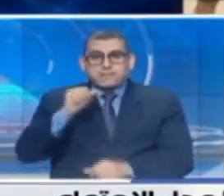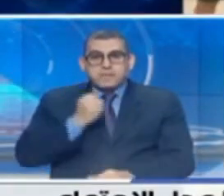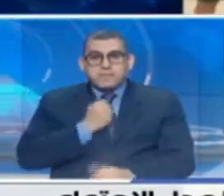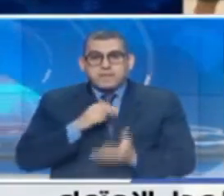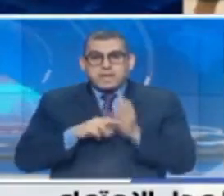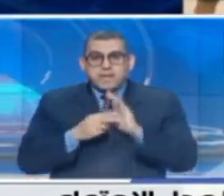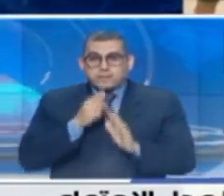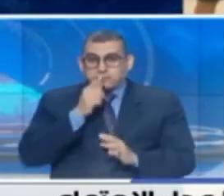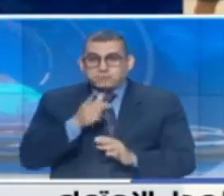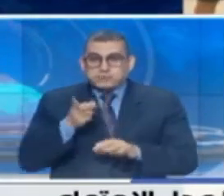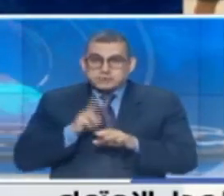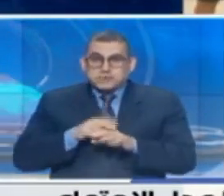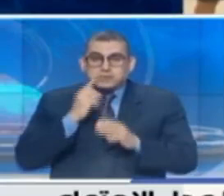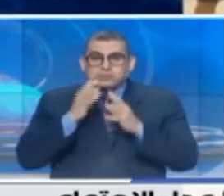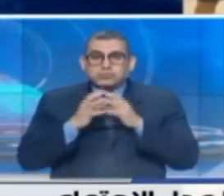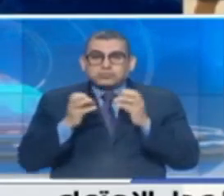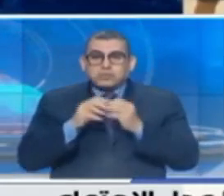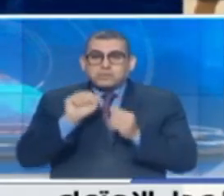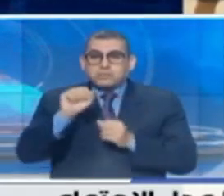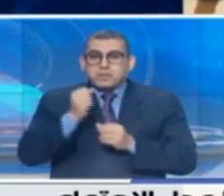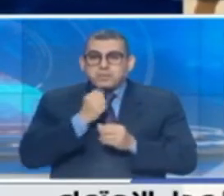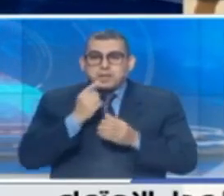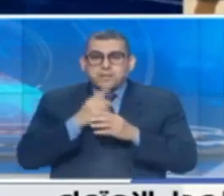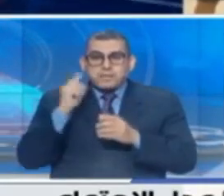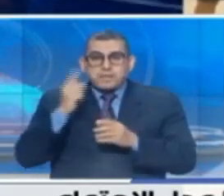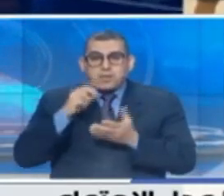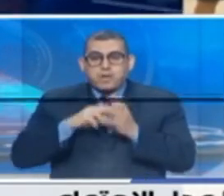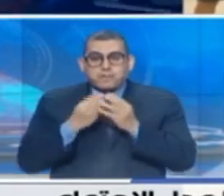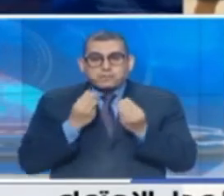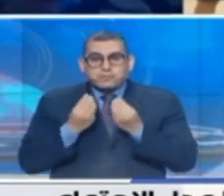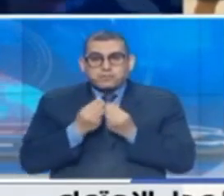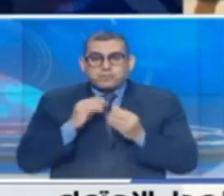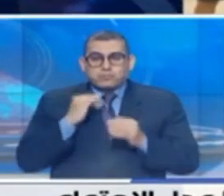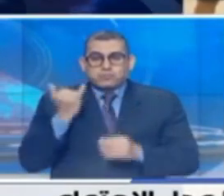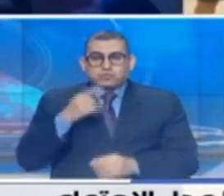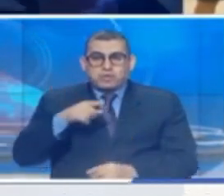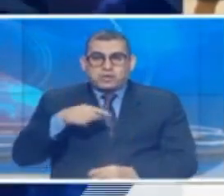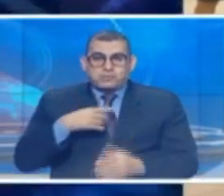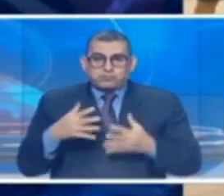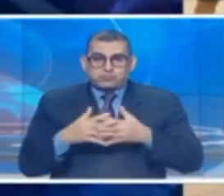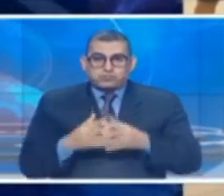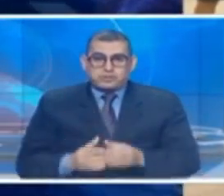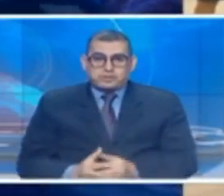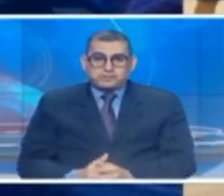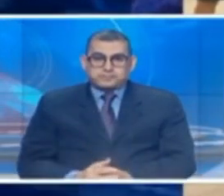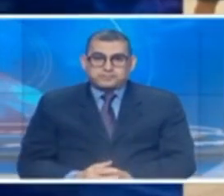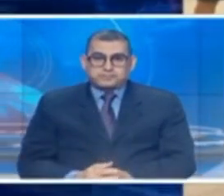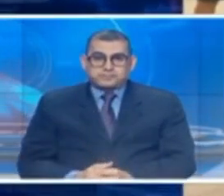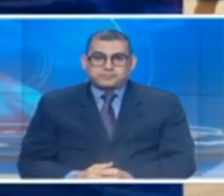البلدين فضلا عن مناقشة القضايا الإقليمية والدولية محل الاهتمام المشترك.